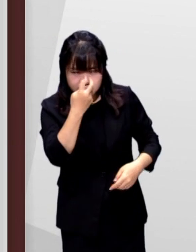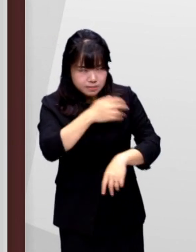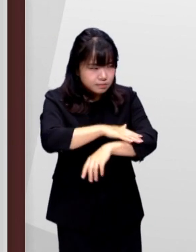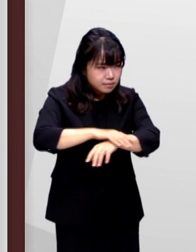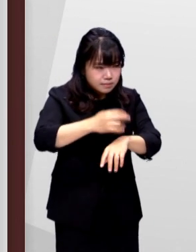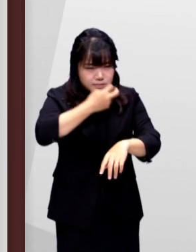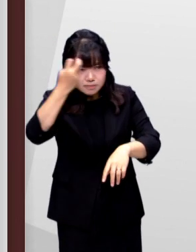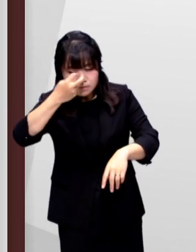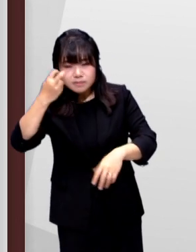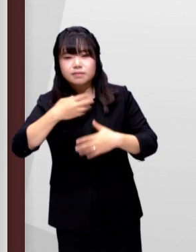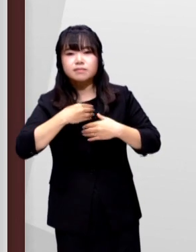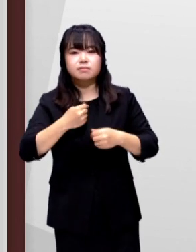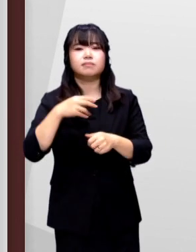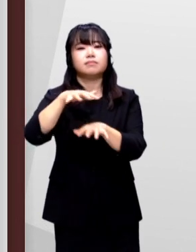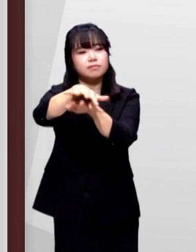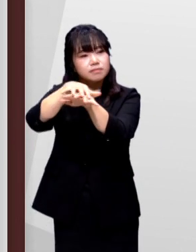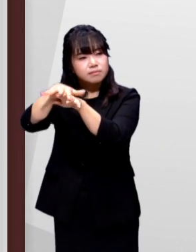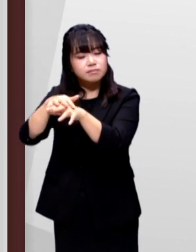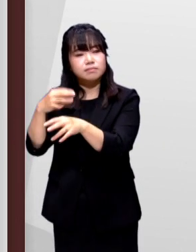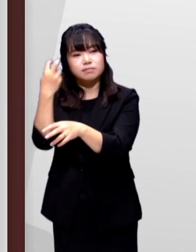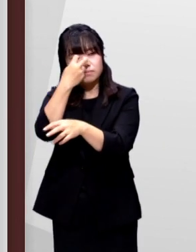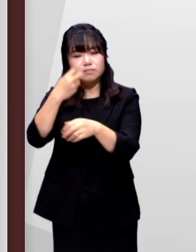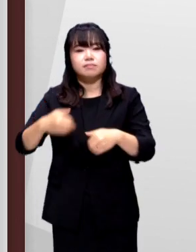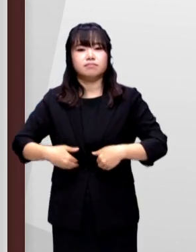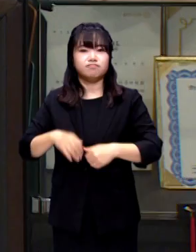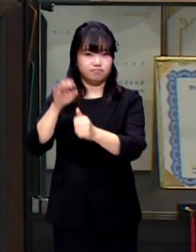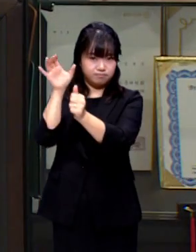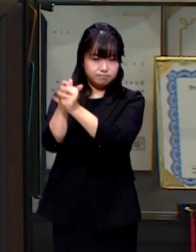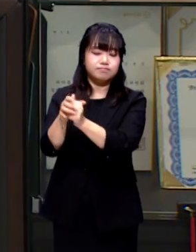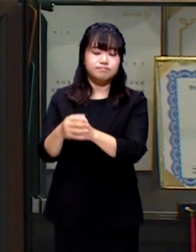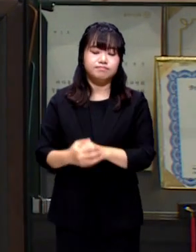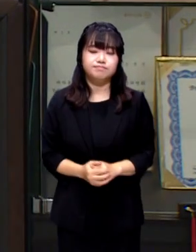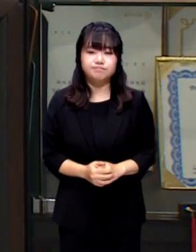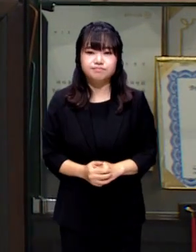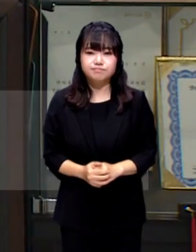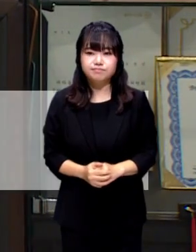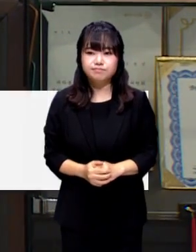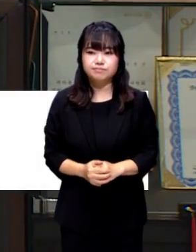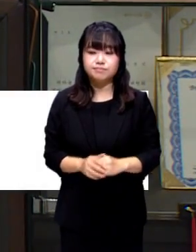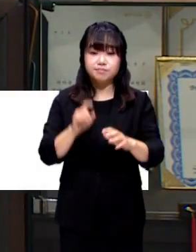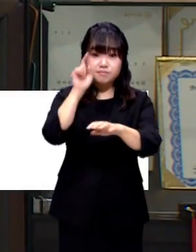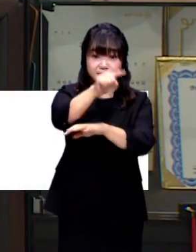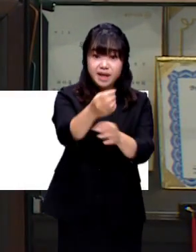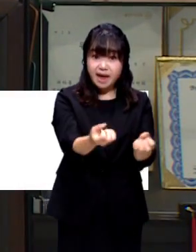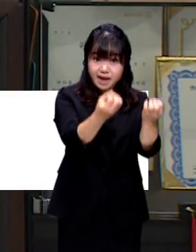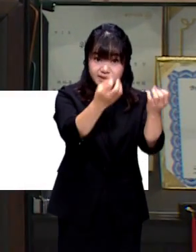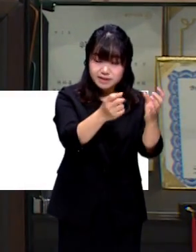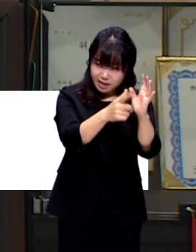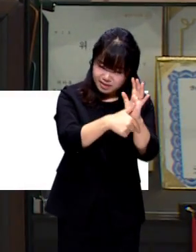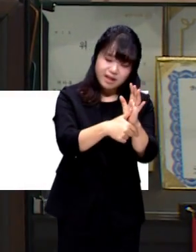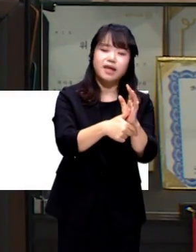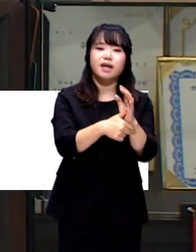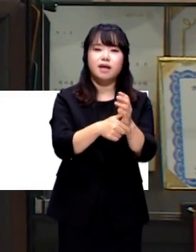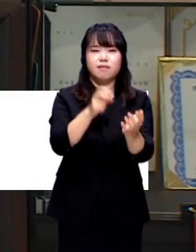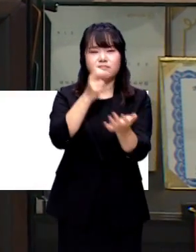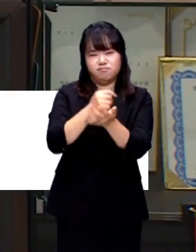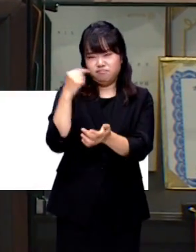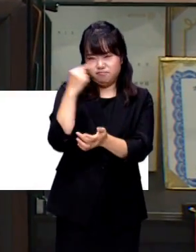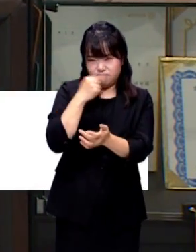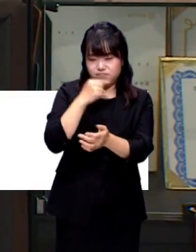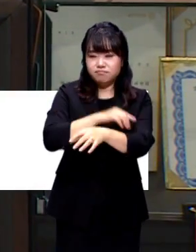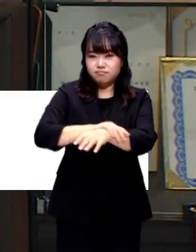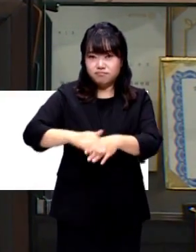예측해 안전관리 대책을 세워 시행할 수 있습니다. 옥외 행사에 대한 안전관리가 한층